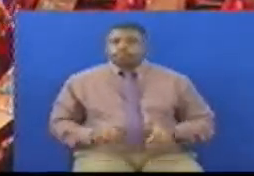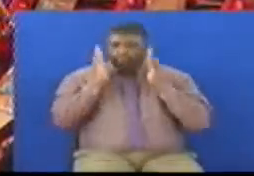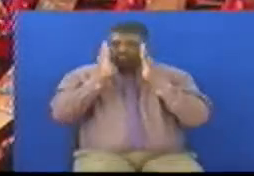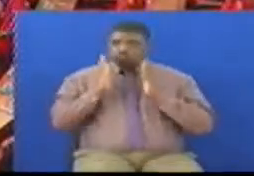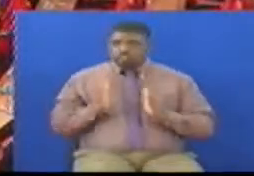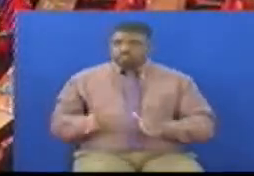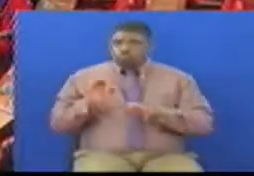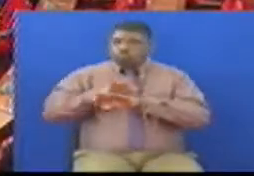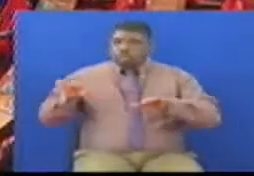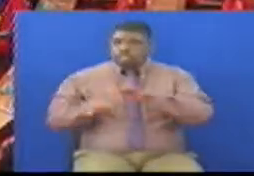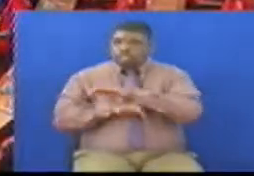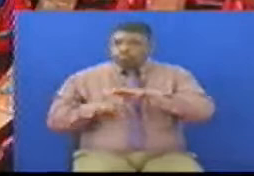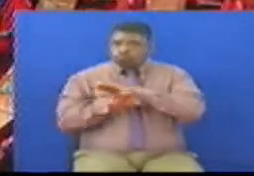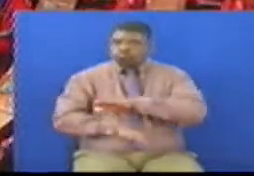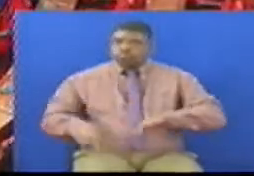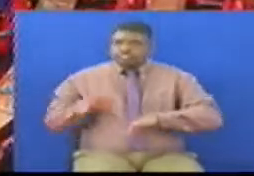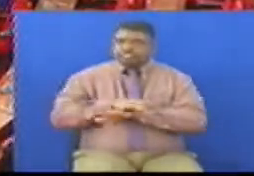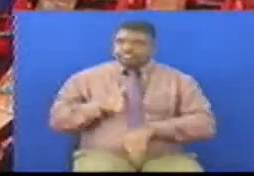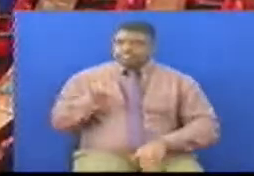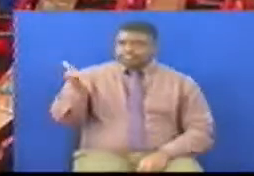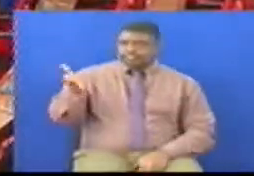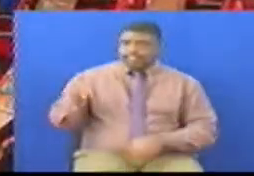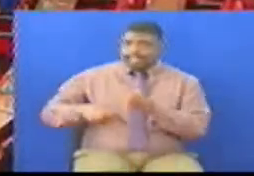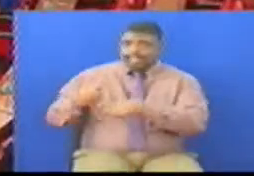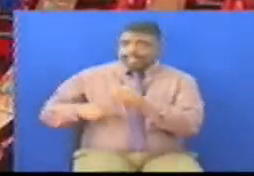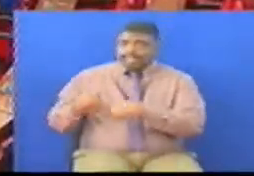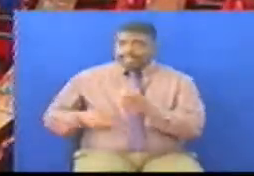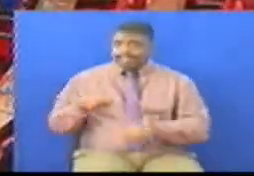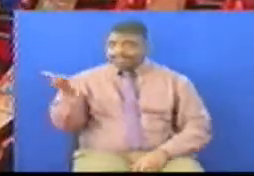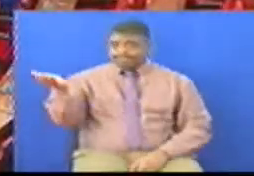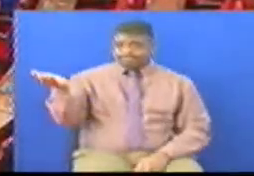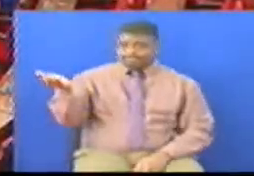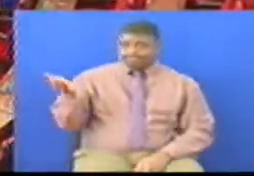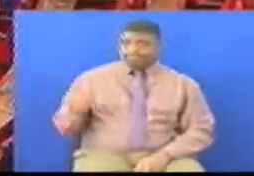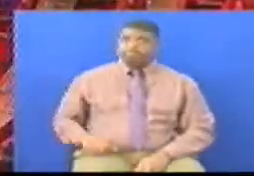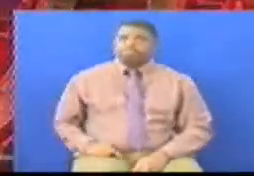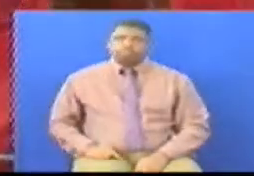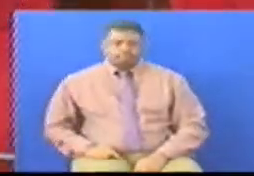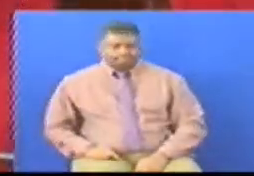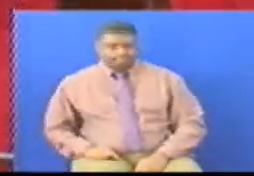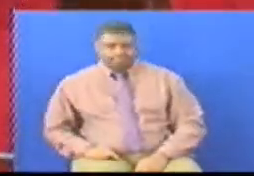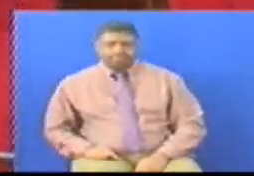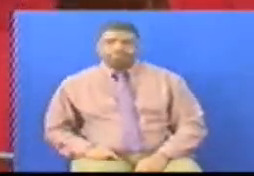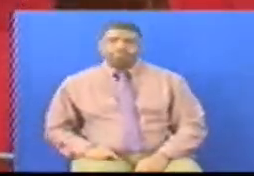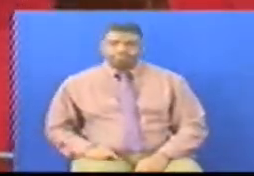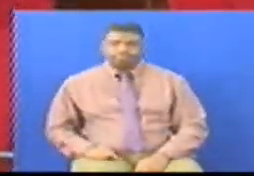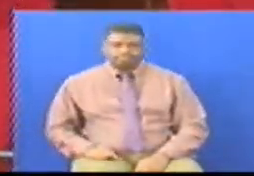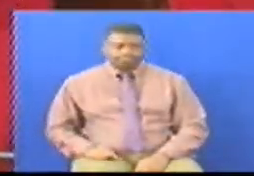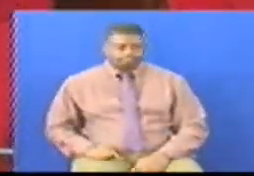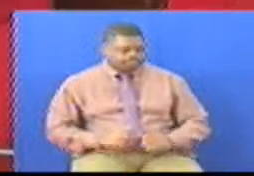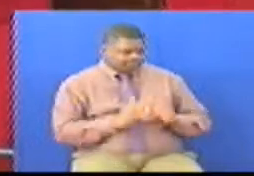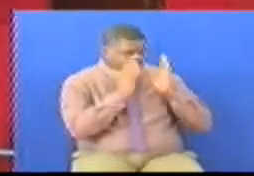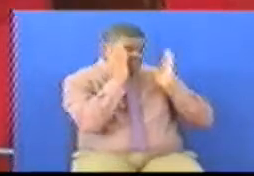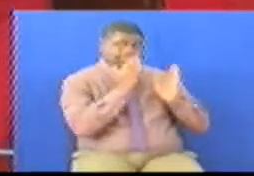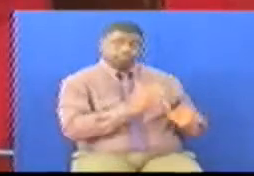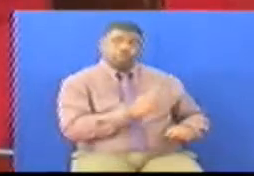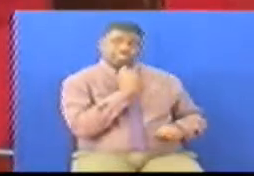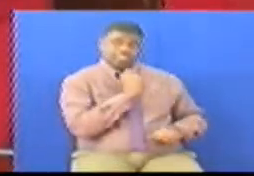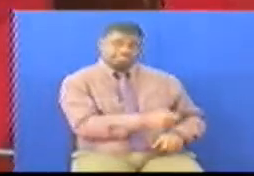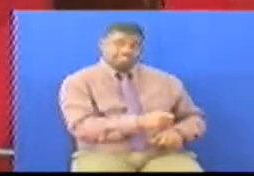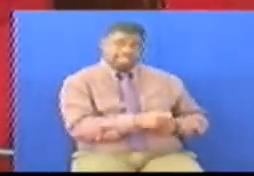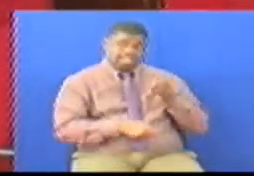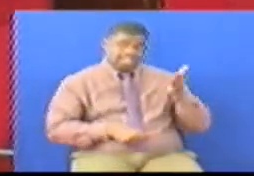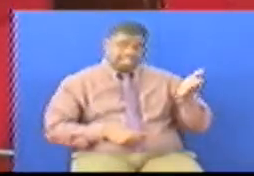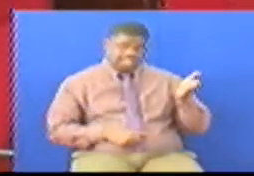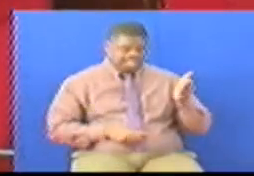makamu mwenyekiti Mheshimiwa Aeshi, endelea. Mheshimiwa Spika, kwa mujibu wa kanuni ya 117 ibara ndogo